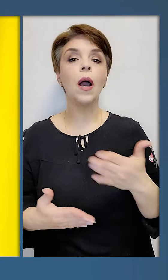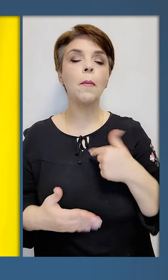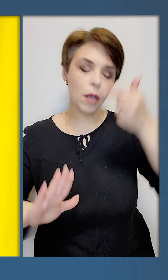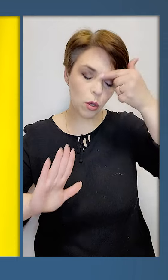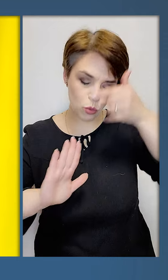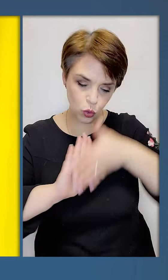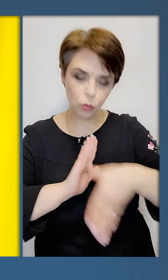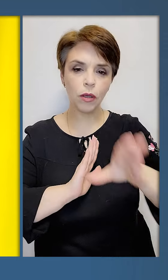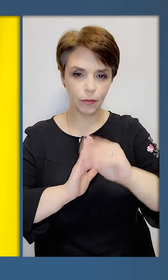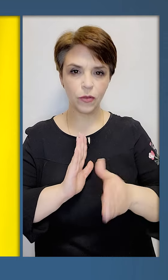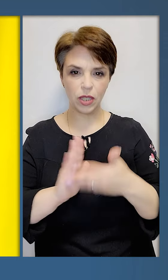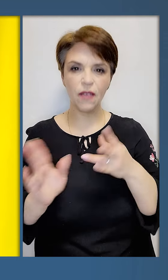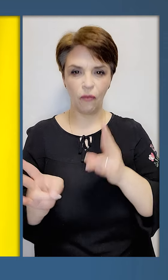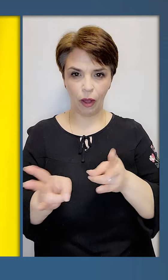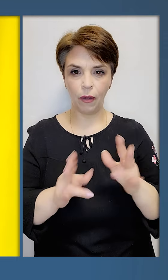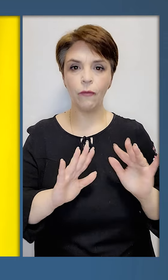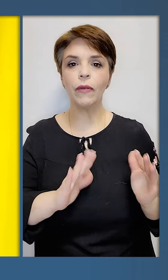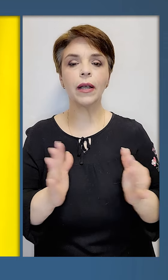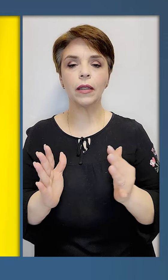ми розуміємо всі виклики,